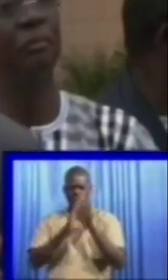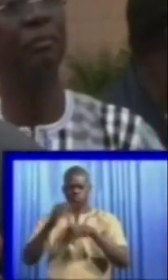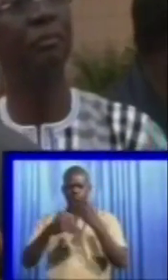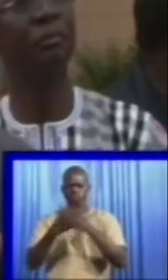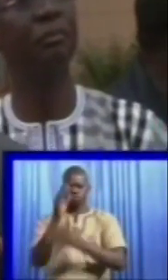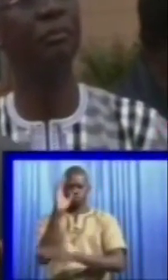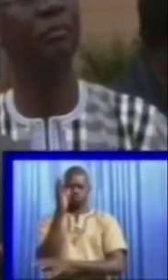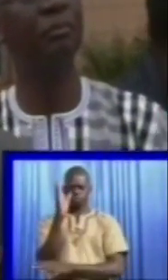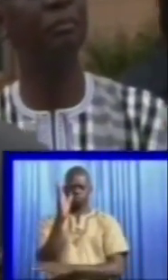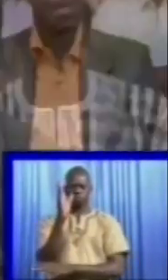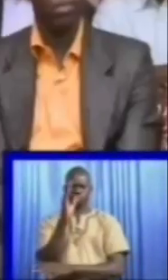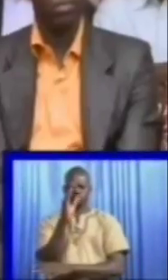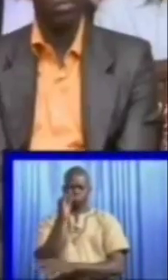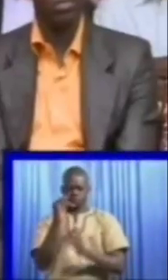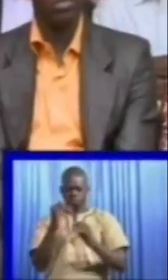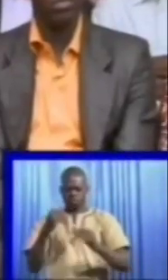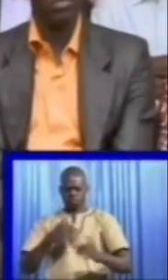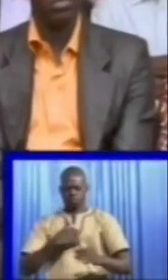Qu'il y a des espèces